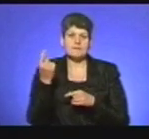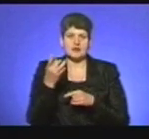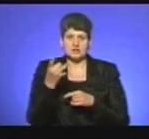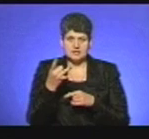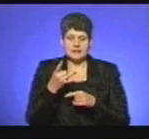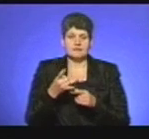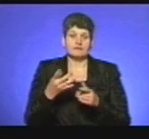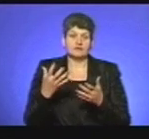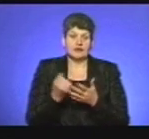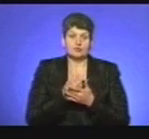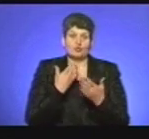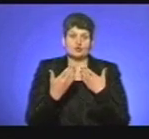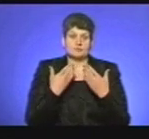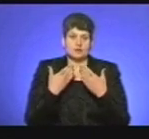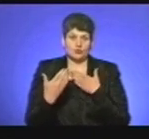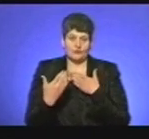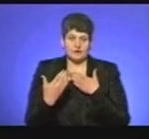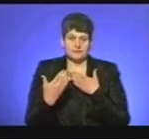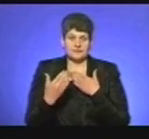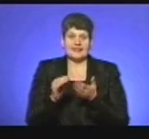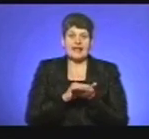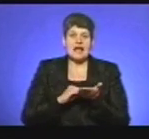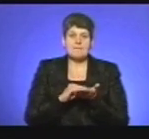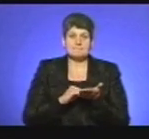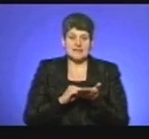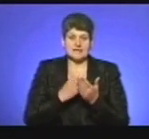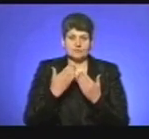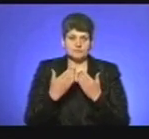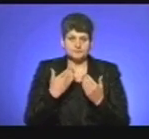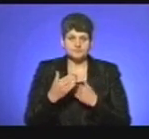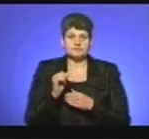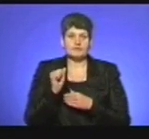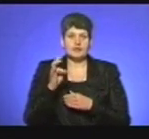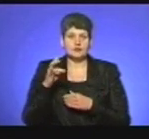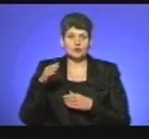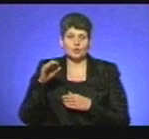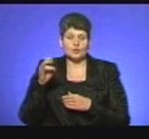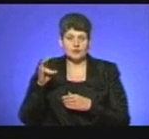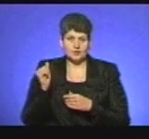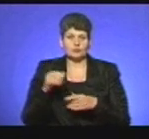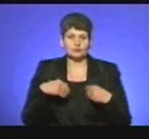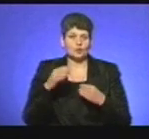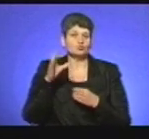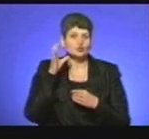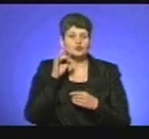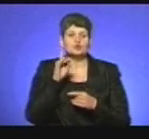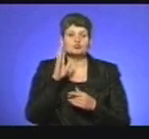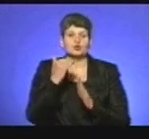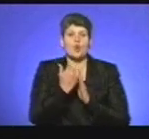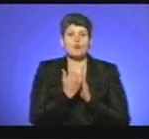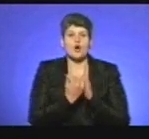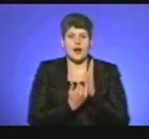поспілкуватися з Антоніо Флінта на репетиції перед виступом, тому пропоную послухати, що ж саме буде у програмі.